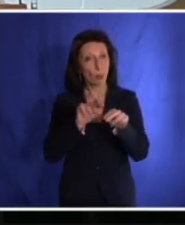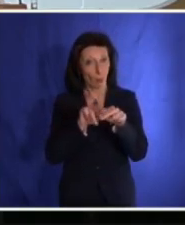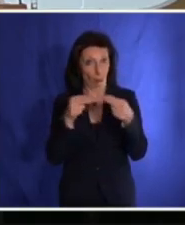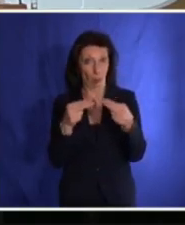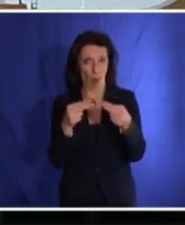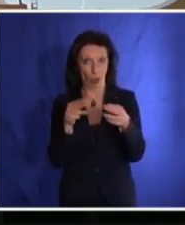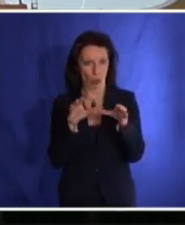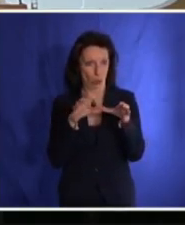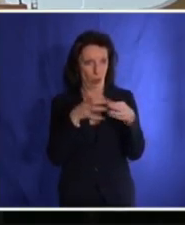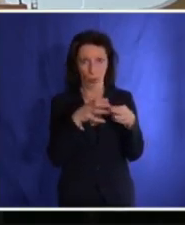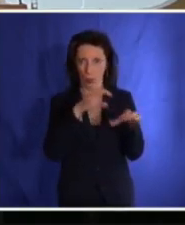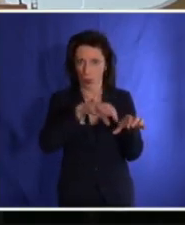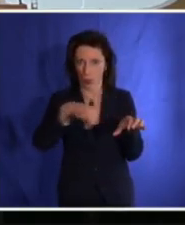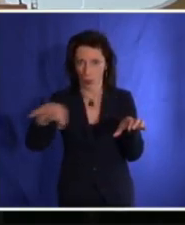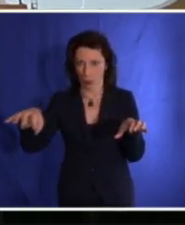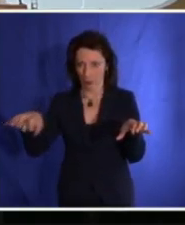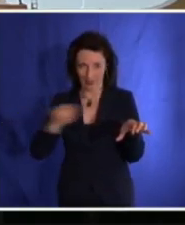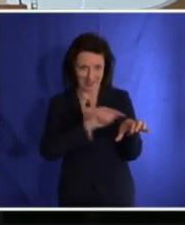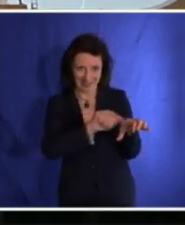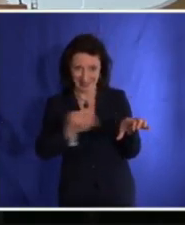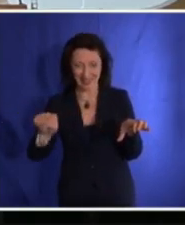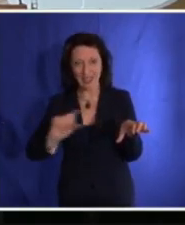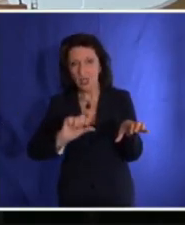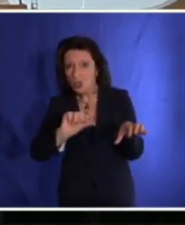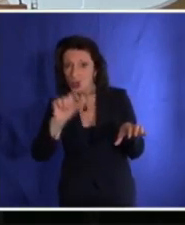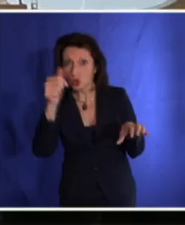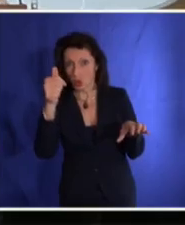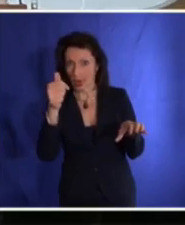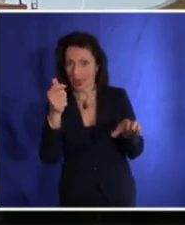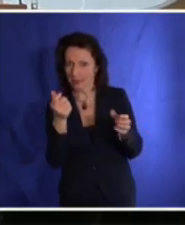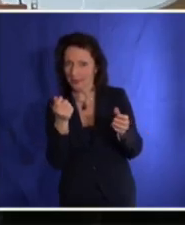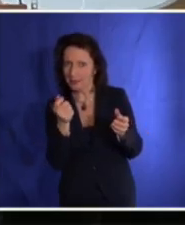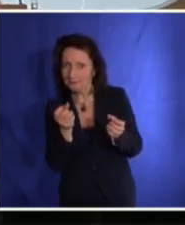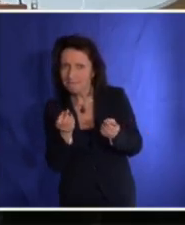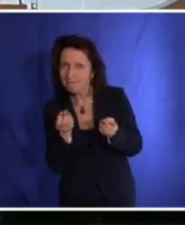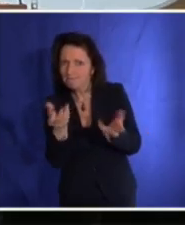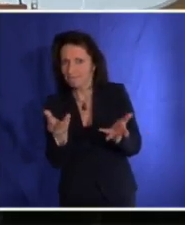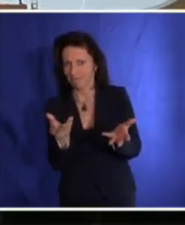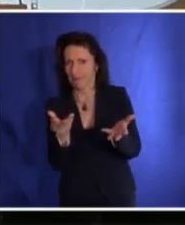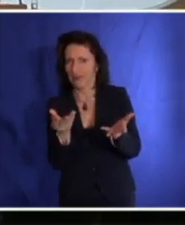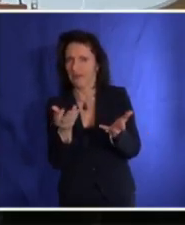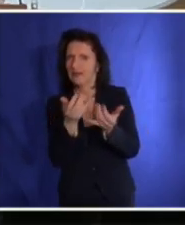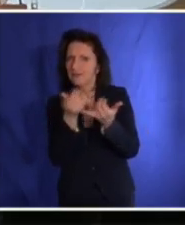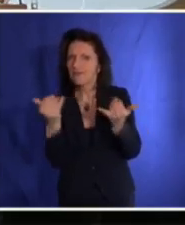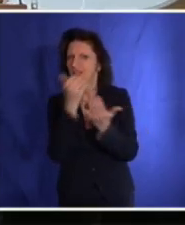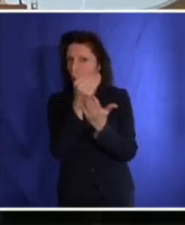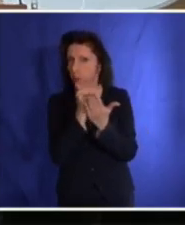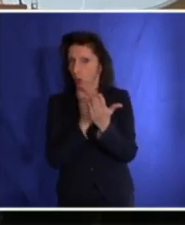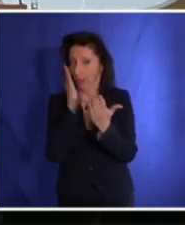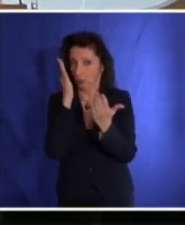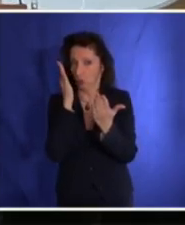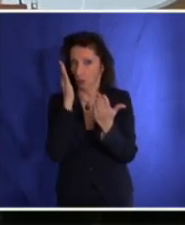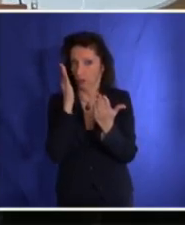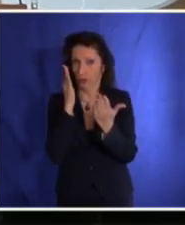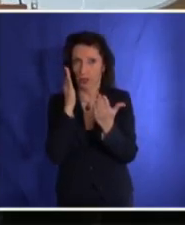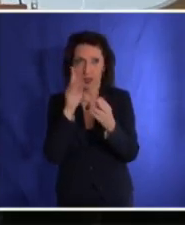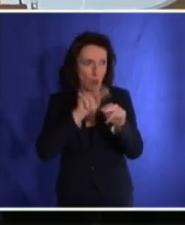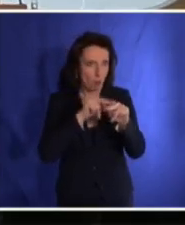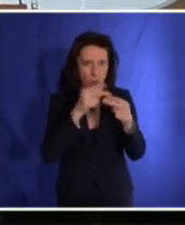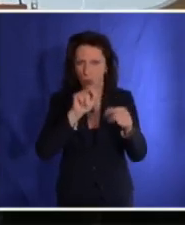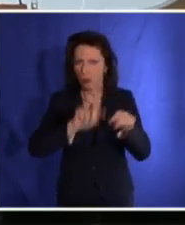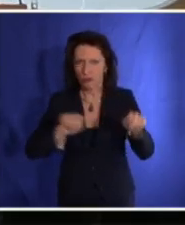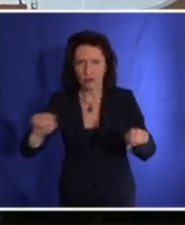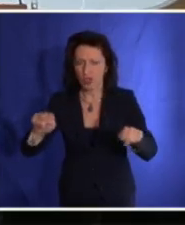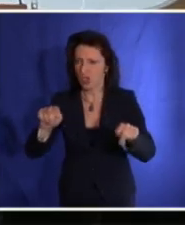für unseren Programmprozess. Die Bünde und vor allem auch der Gemeindebund haben ihre Standpunkte